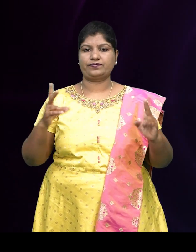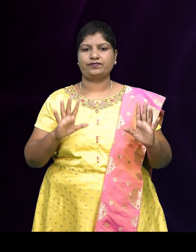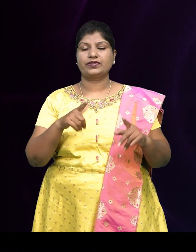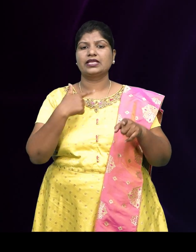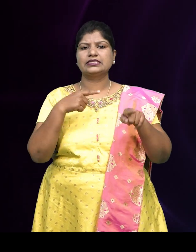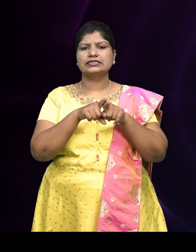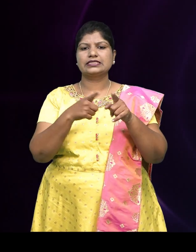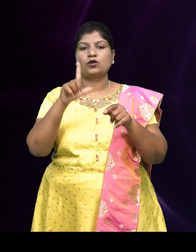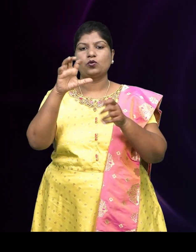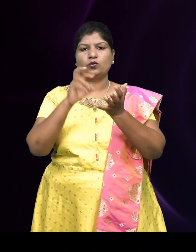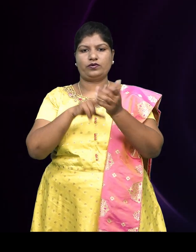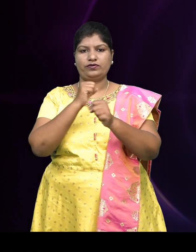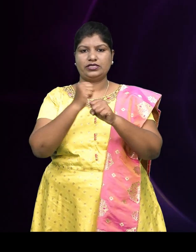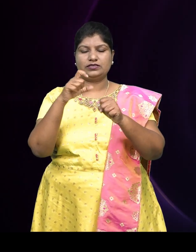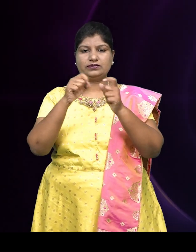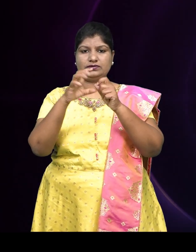लंबी हड्डियां,